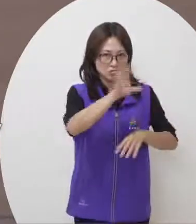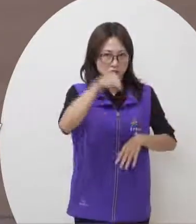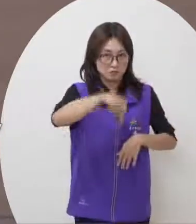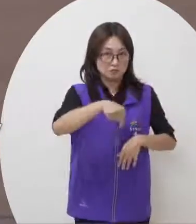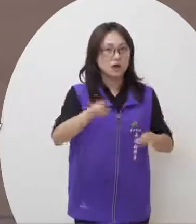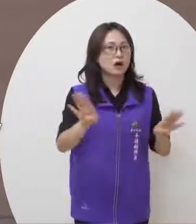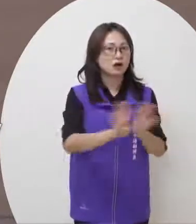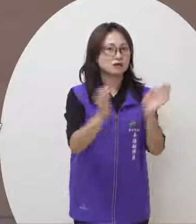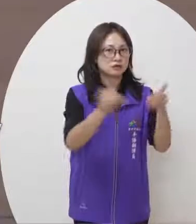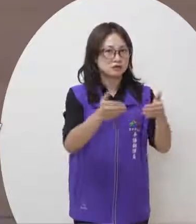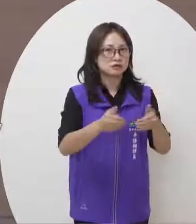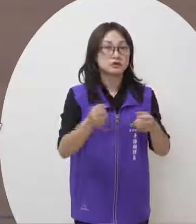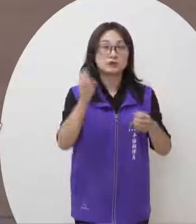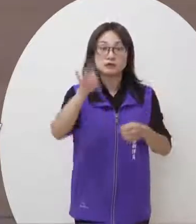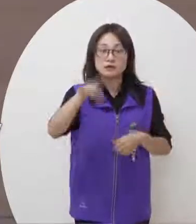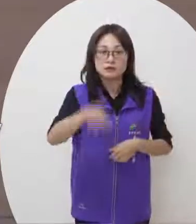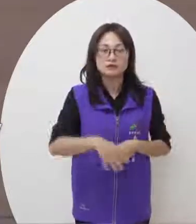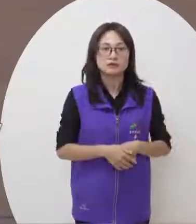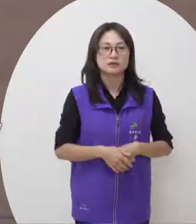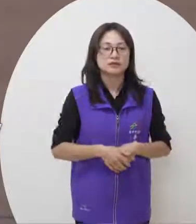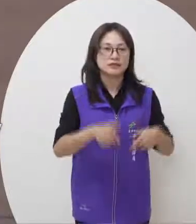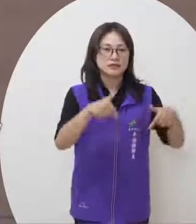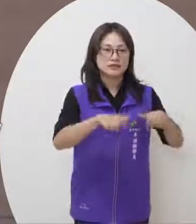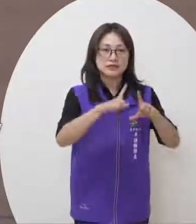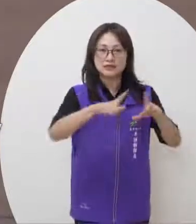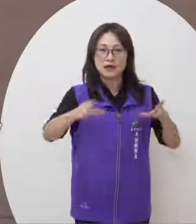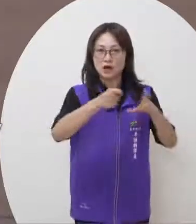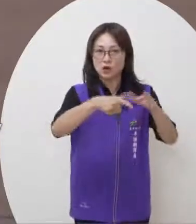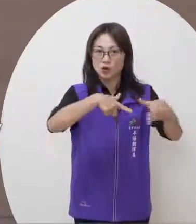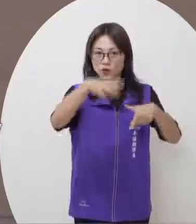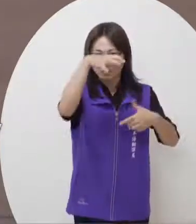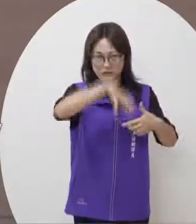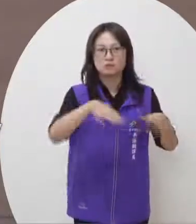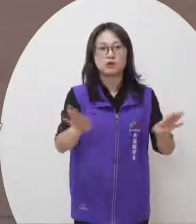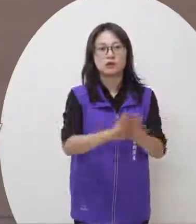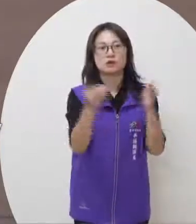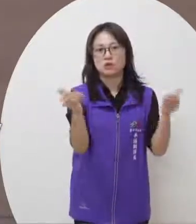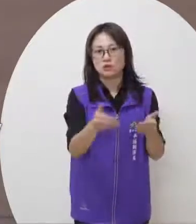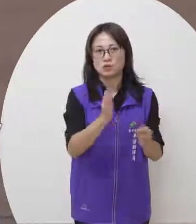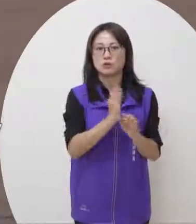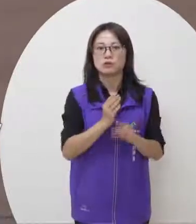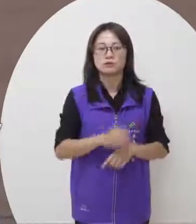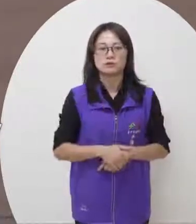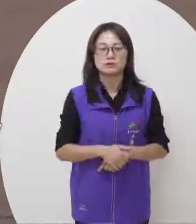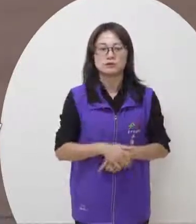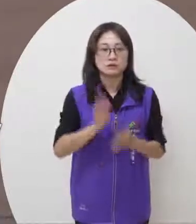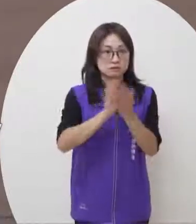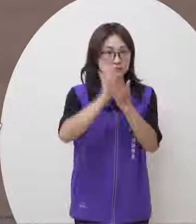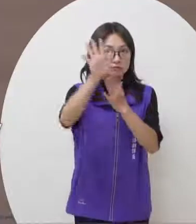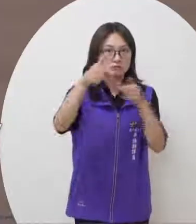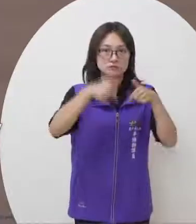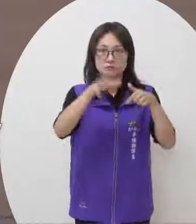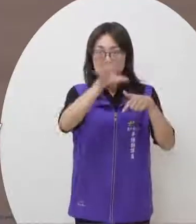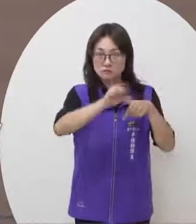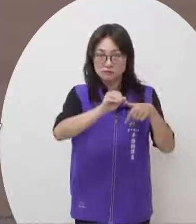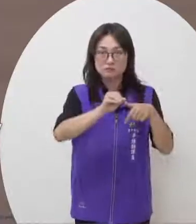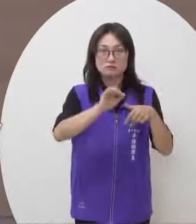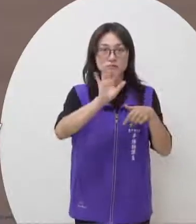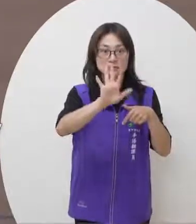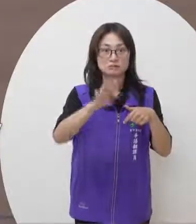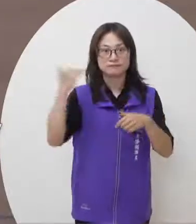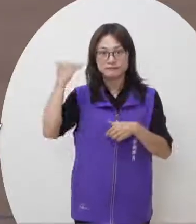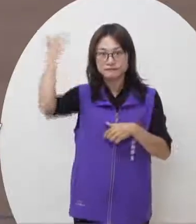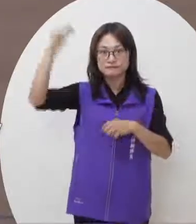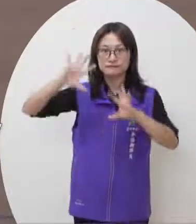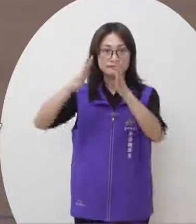在西大墩公园里面哈已经开工，所以未来西屯不但有成人版的国民运动中